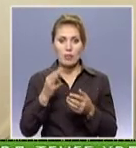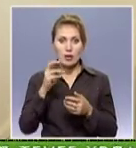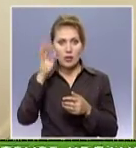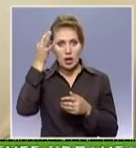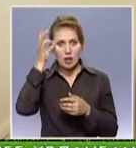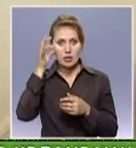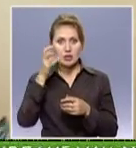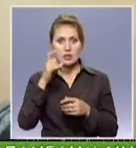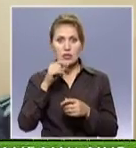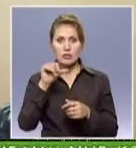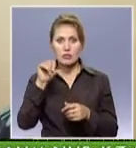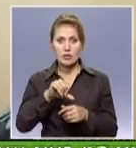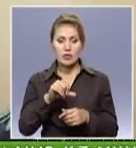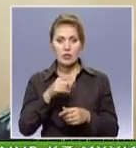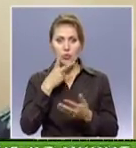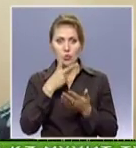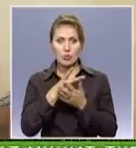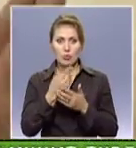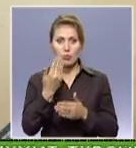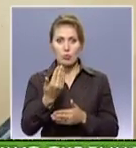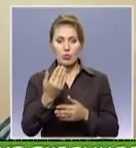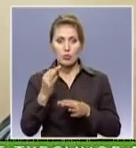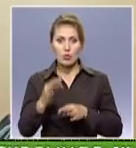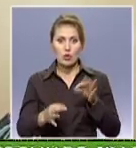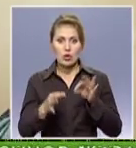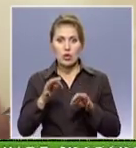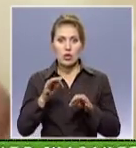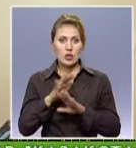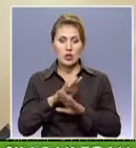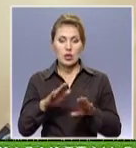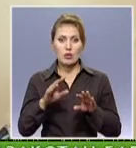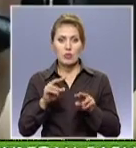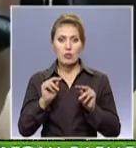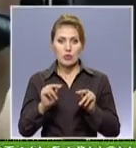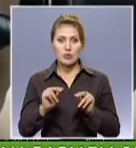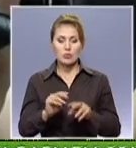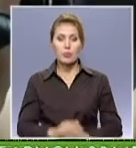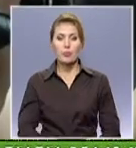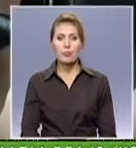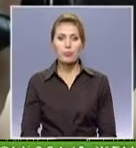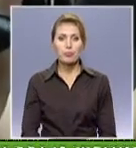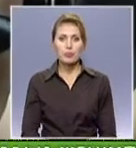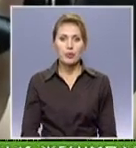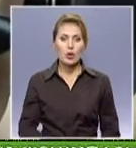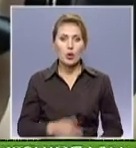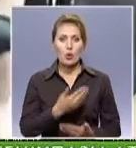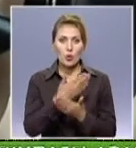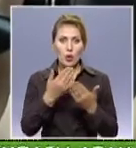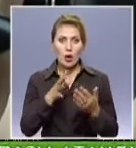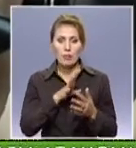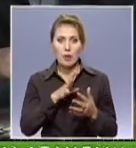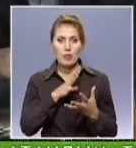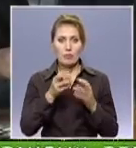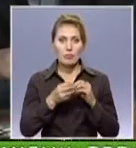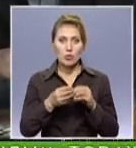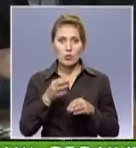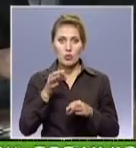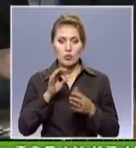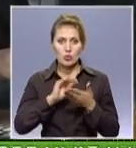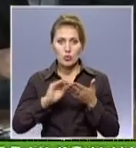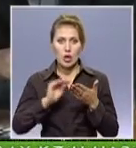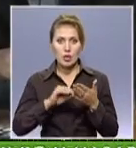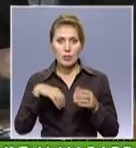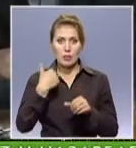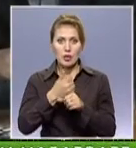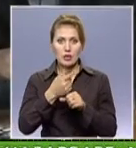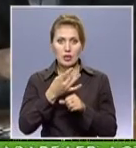зиян келтіріп отырмыз? Бұл сот әділетсіз шешім, әділетсіз сот. Сонымен істі қараған судья журналдың бас